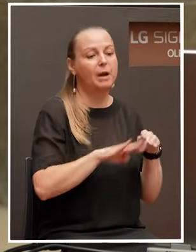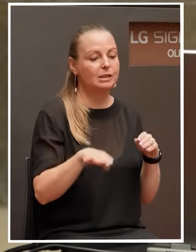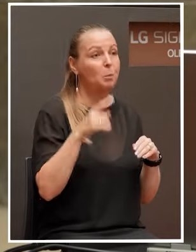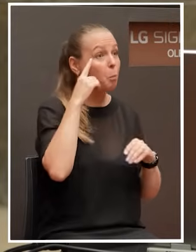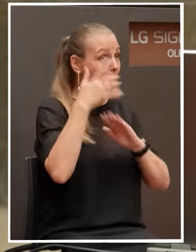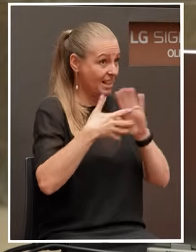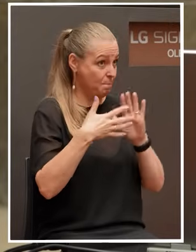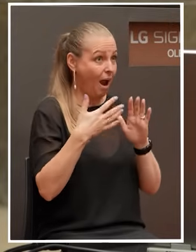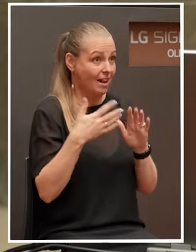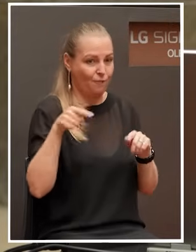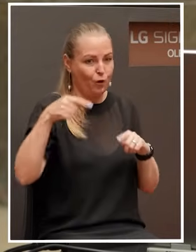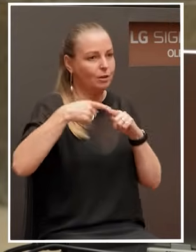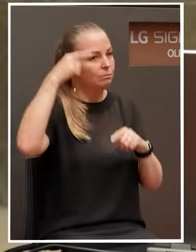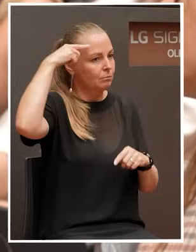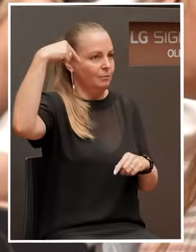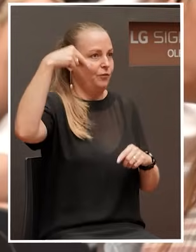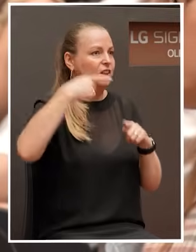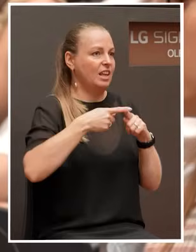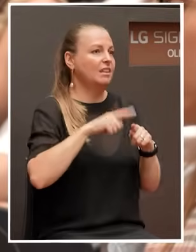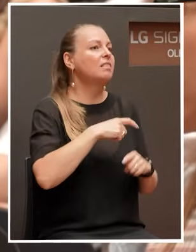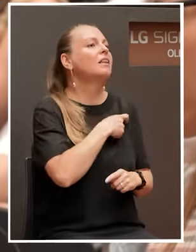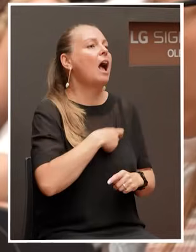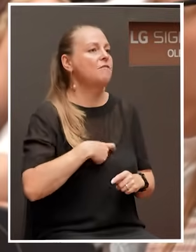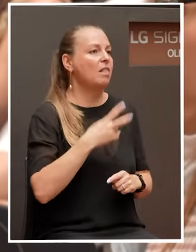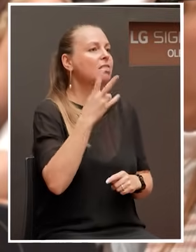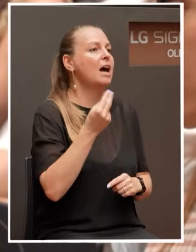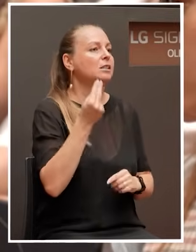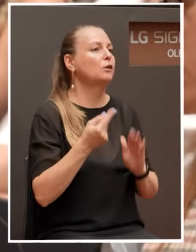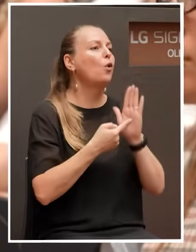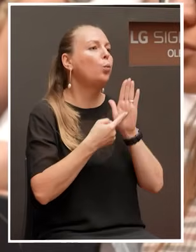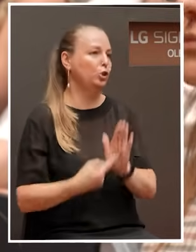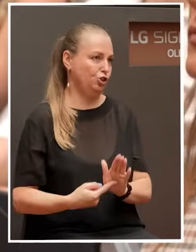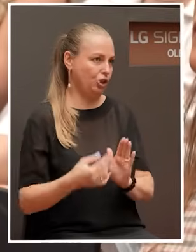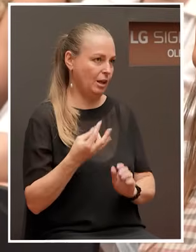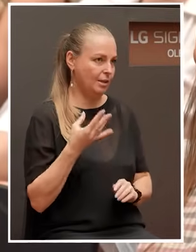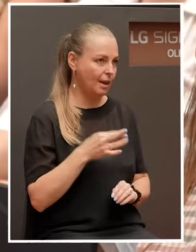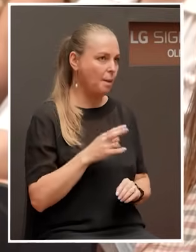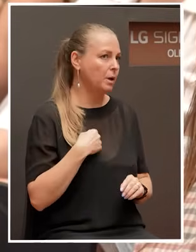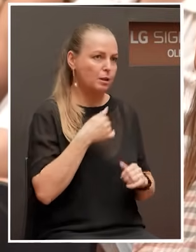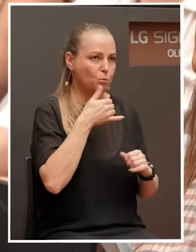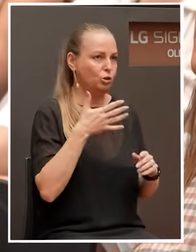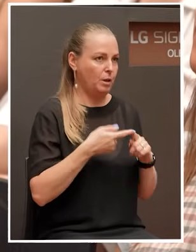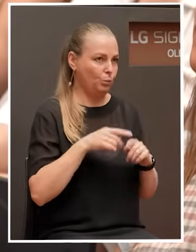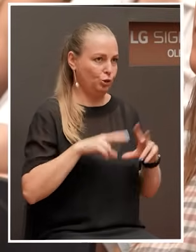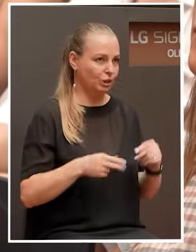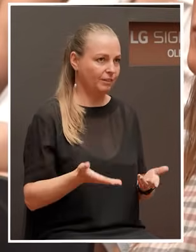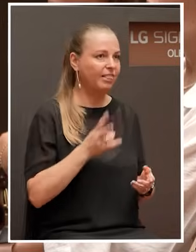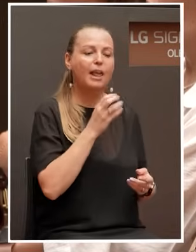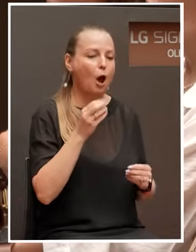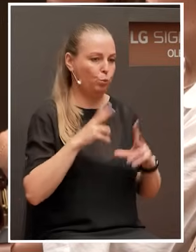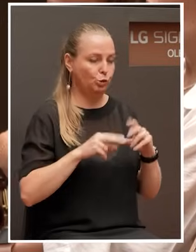этой постоянно присутствующей травмы национального унижения и стремления понять его